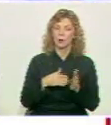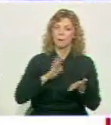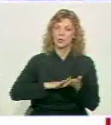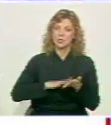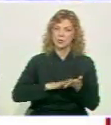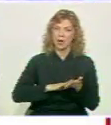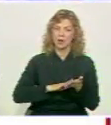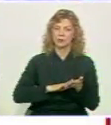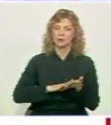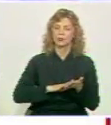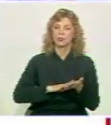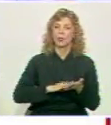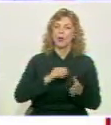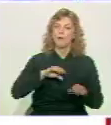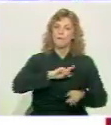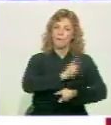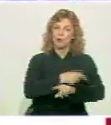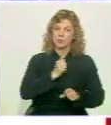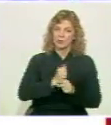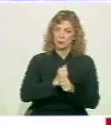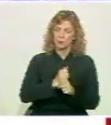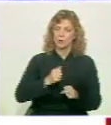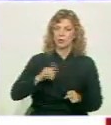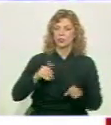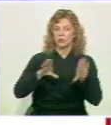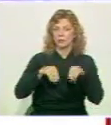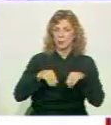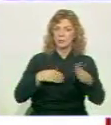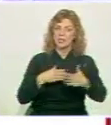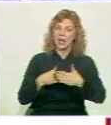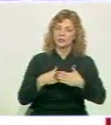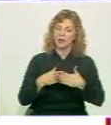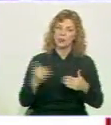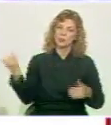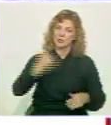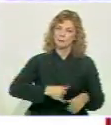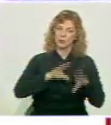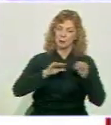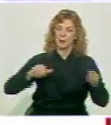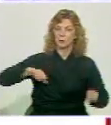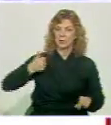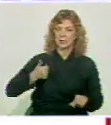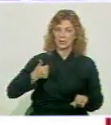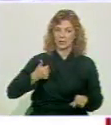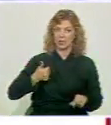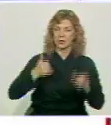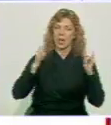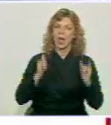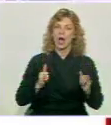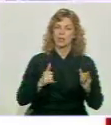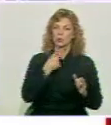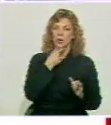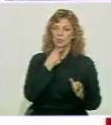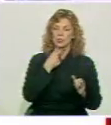păstrată și întinerită. De asta organizăm aceste evenimente. Anul acesta, proiectul Hidroelectrica a început în